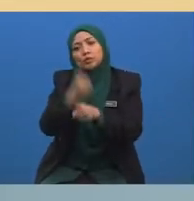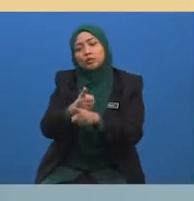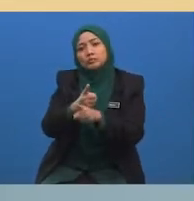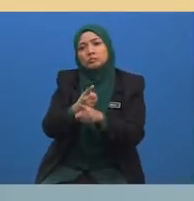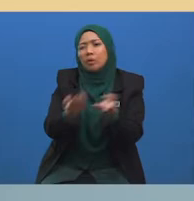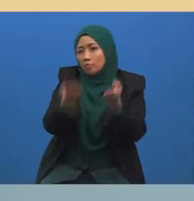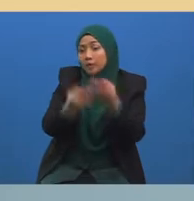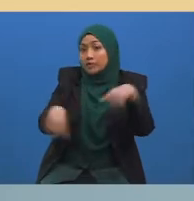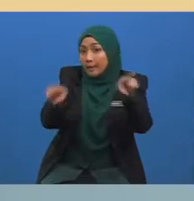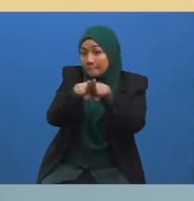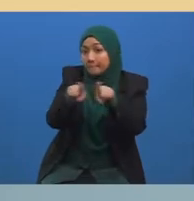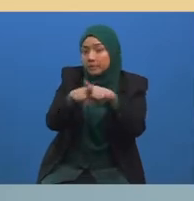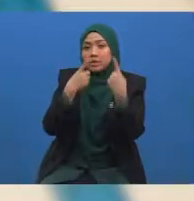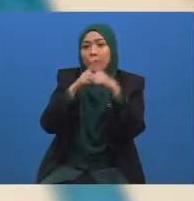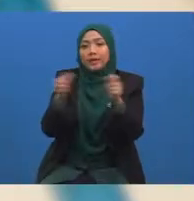sama jawapan kita?